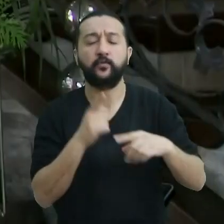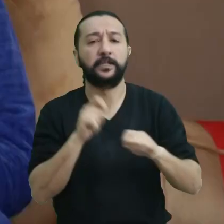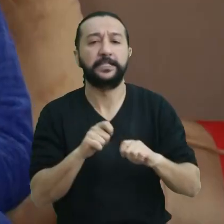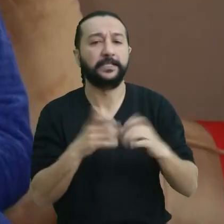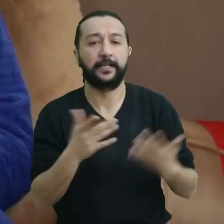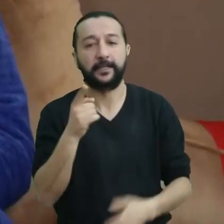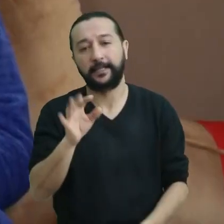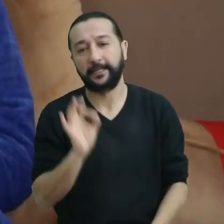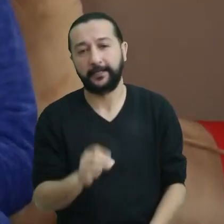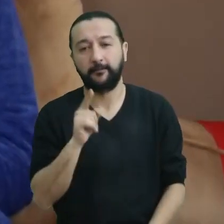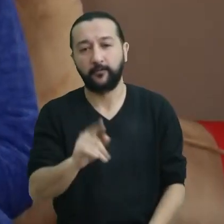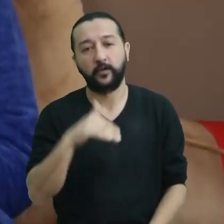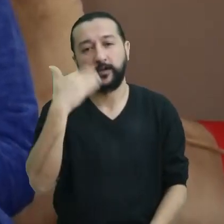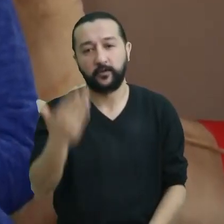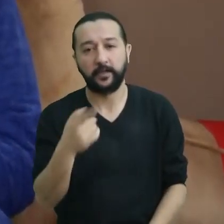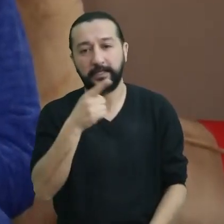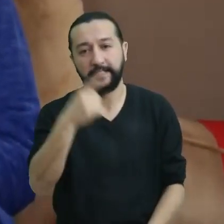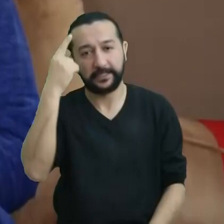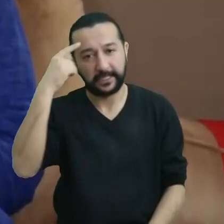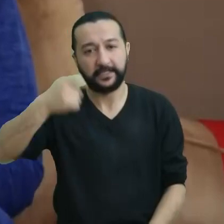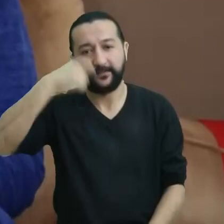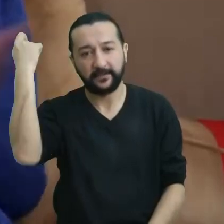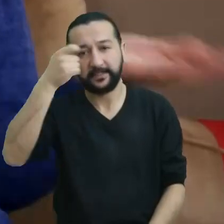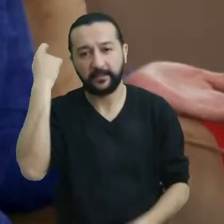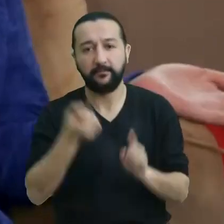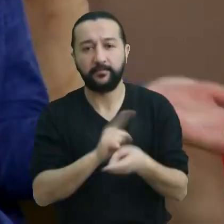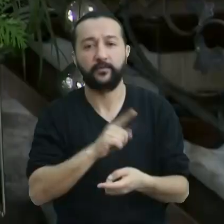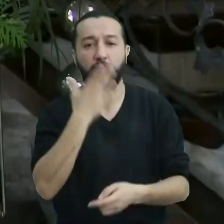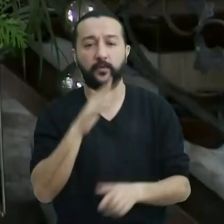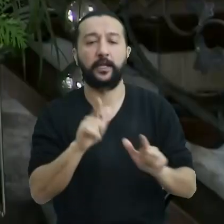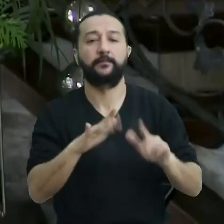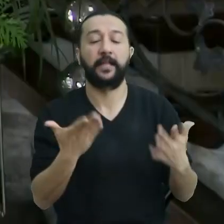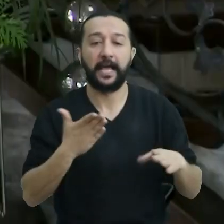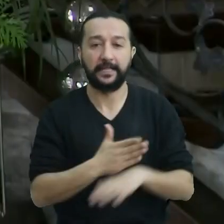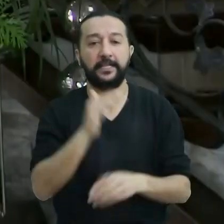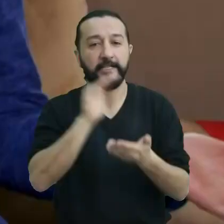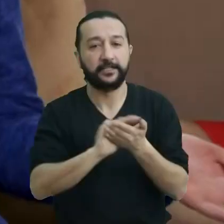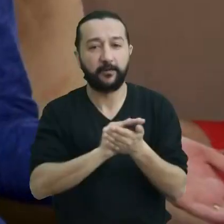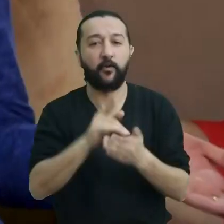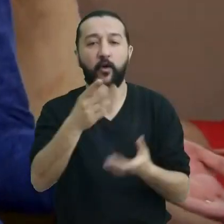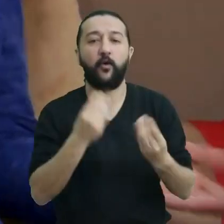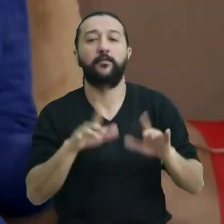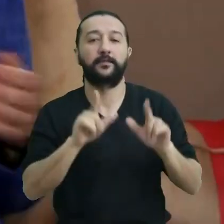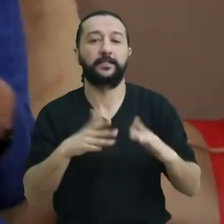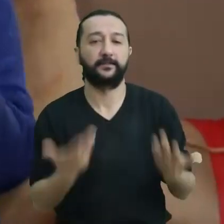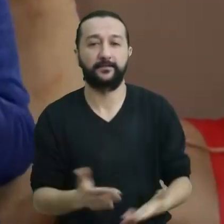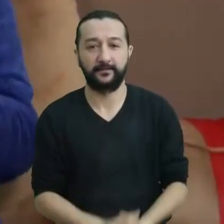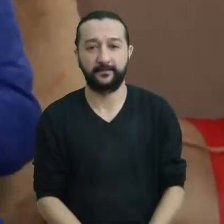tarafı? Yani bundan sonra bir saç fırçası tarak falan kullanmak zorunda değilsin. Hatta şampuan da